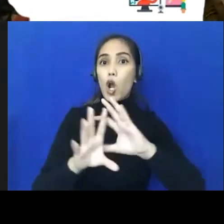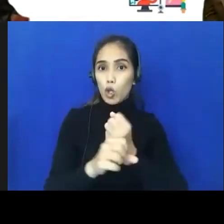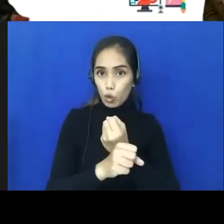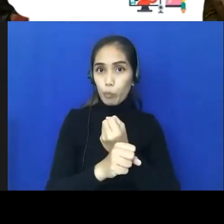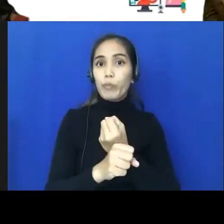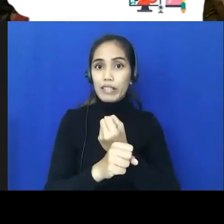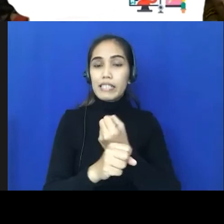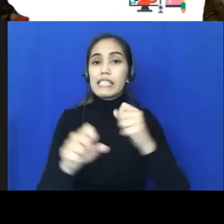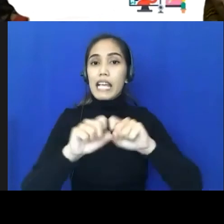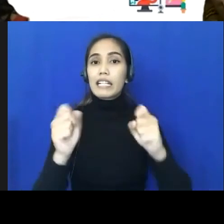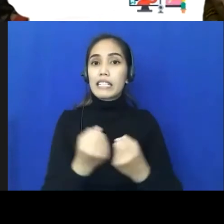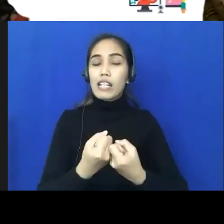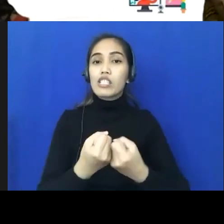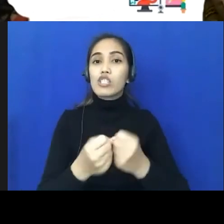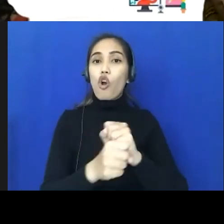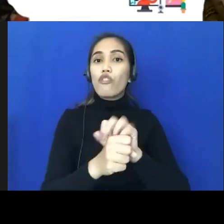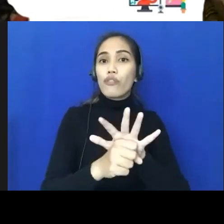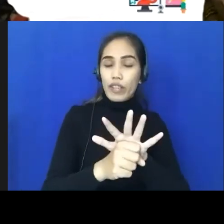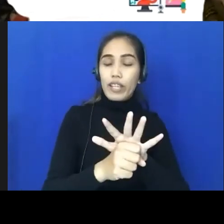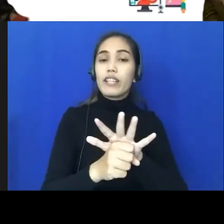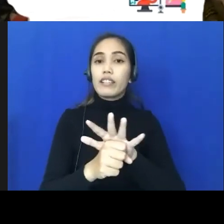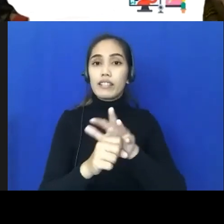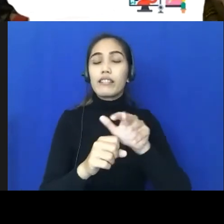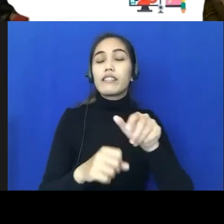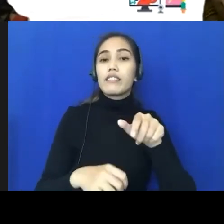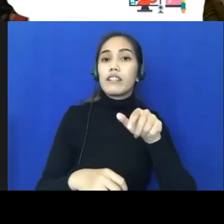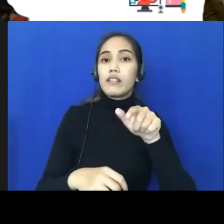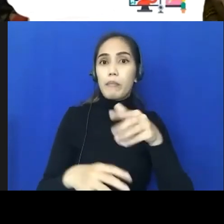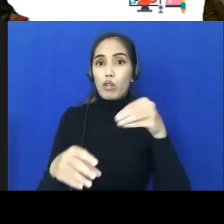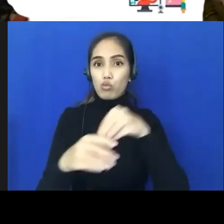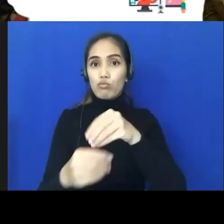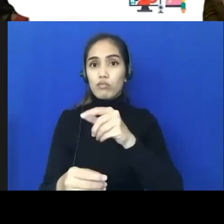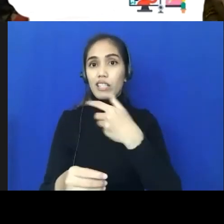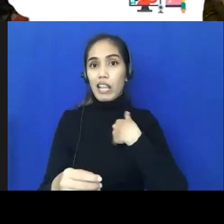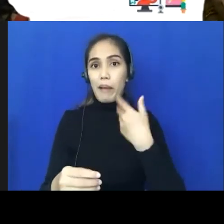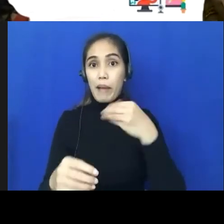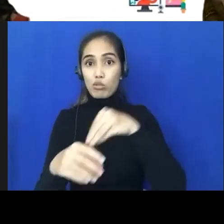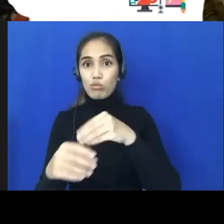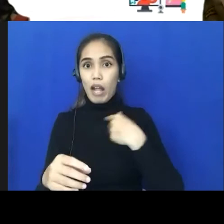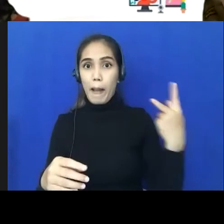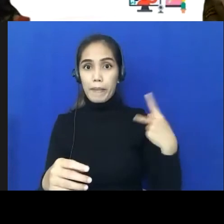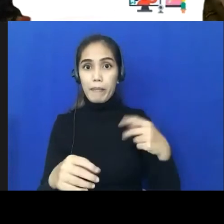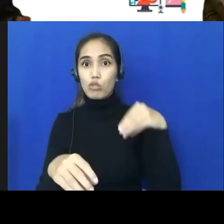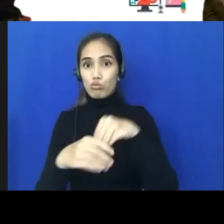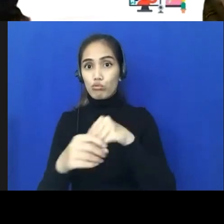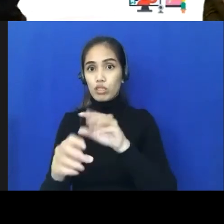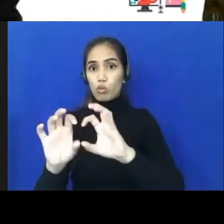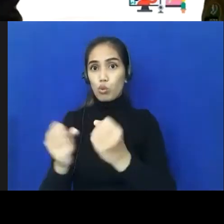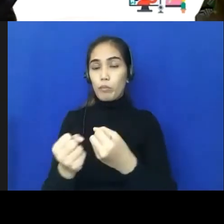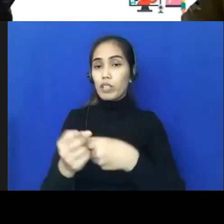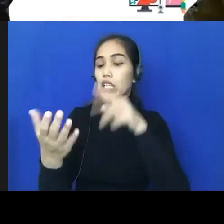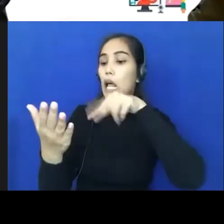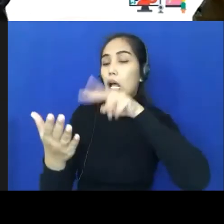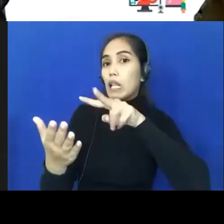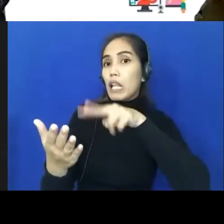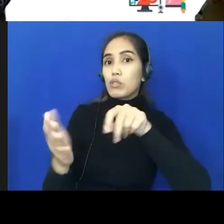Puskesmas Cipedes. Kami menugaskan di sana bidan desa ditambah dengan yang membantu ya, yang membantu sekitar 6